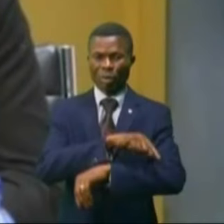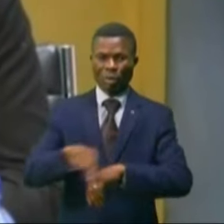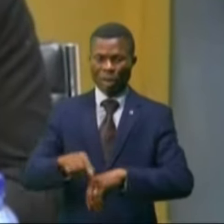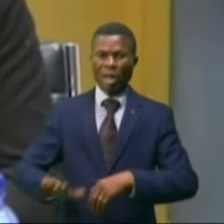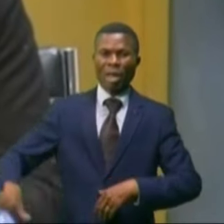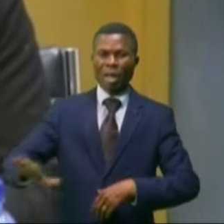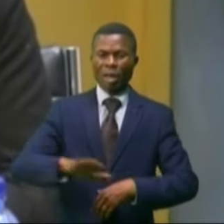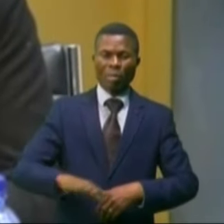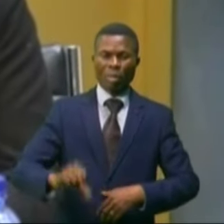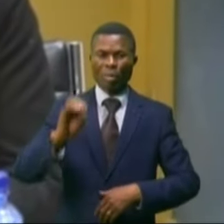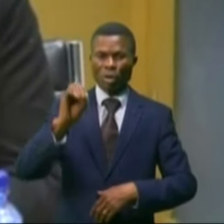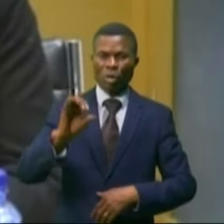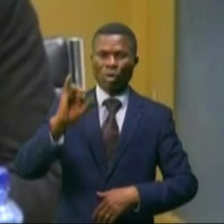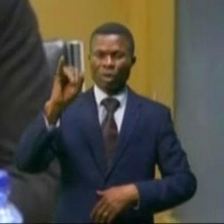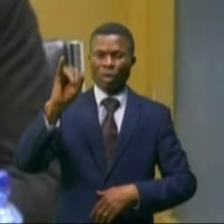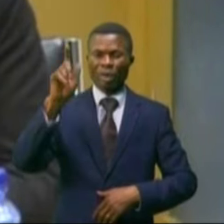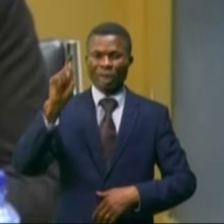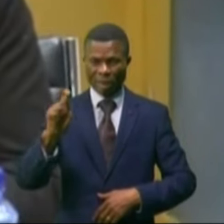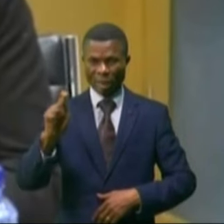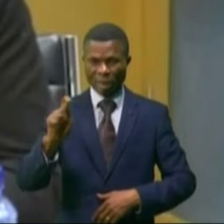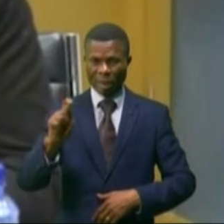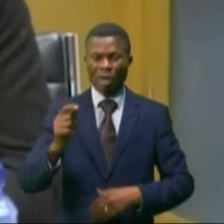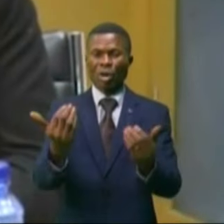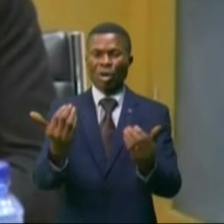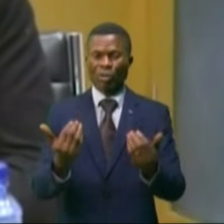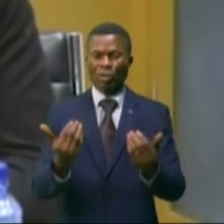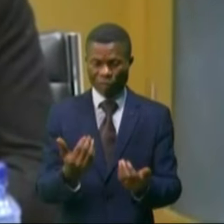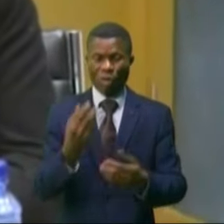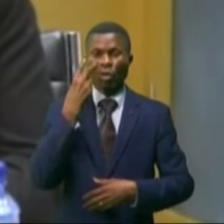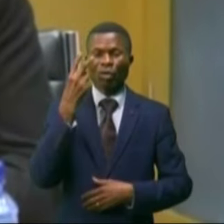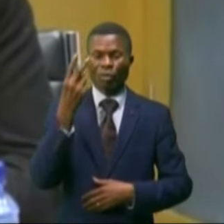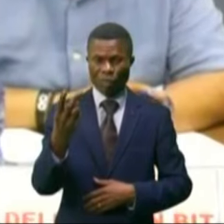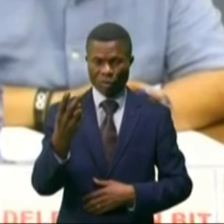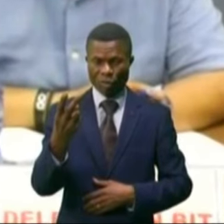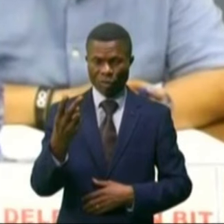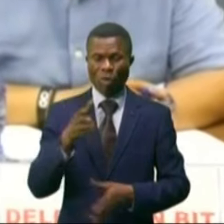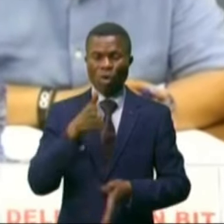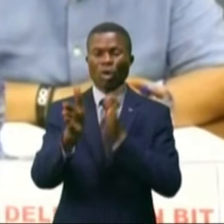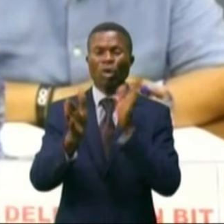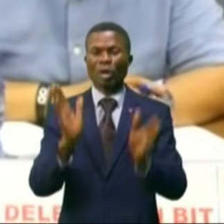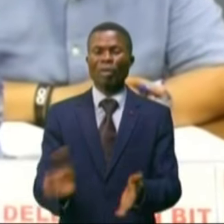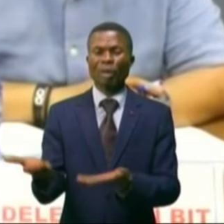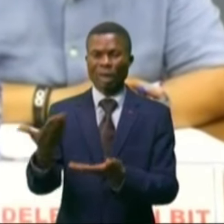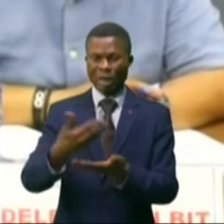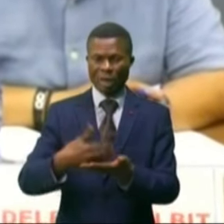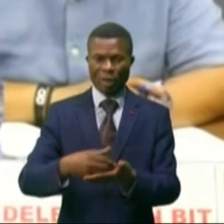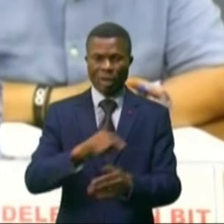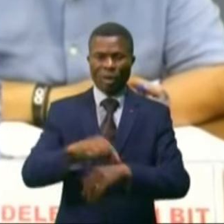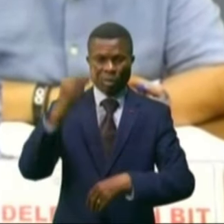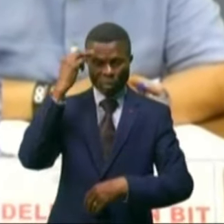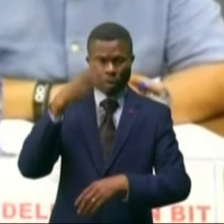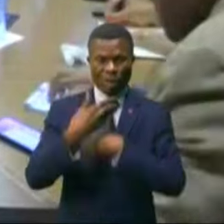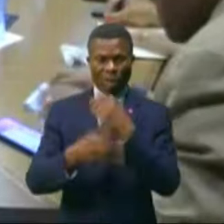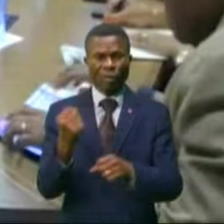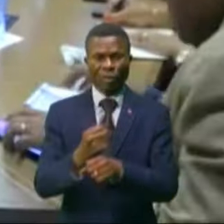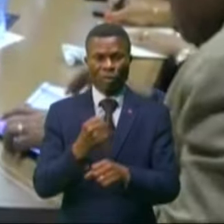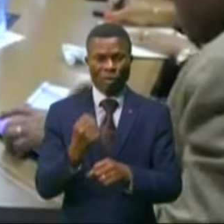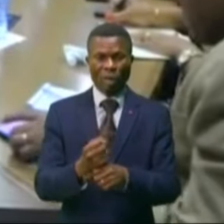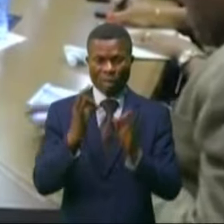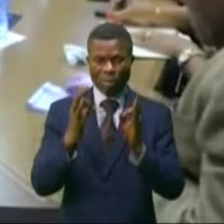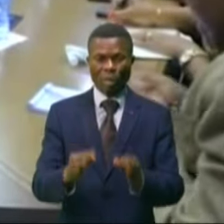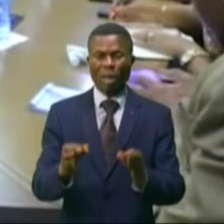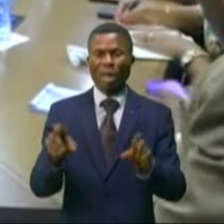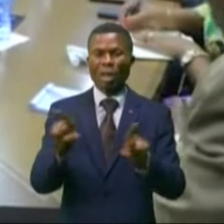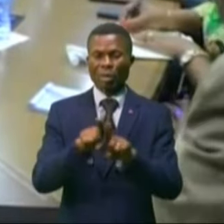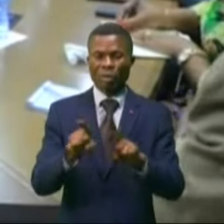pays de l'OIT a émis le vœu de voir ses volets revenir au ministère de l'Emploi et du Travail conformément